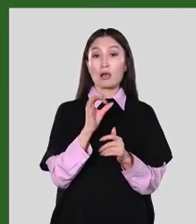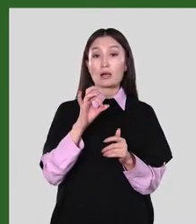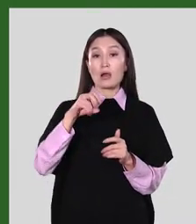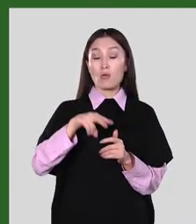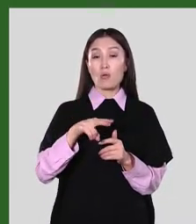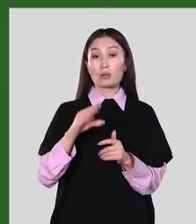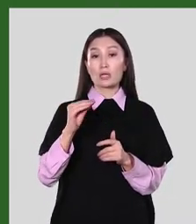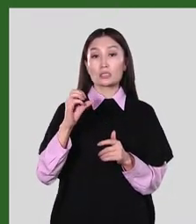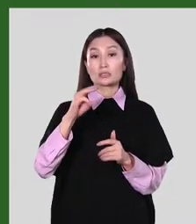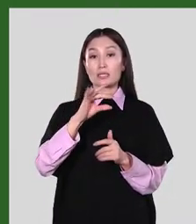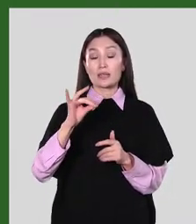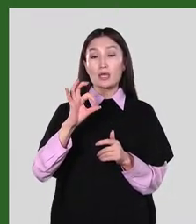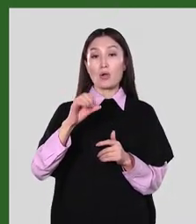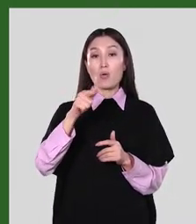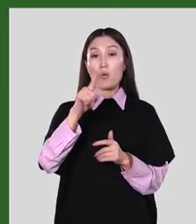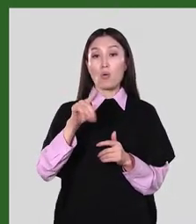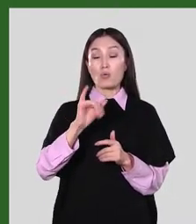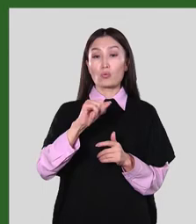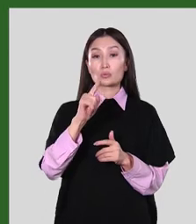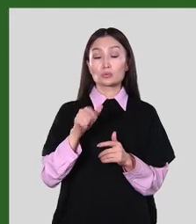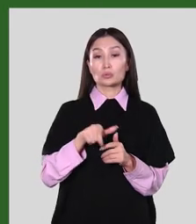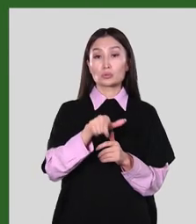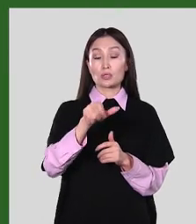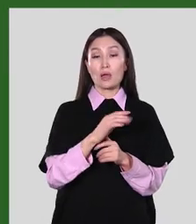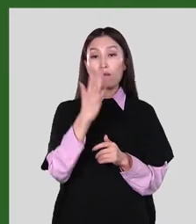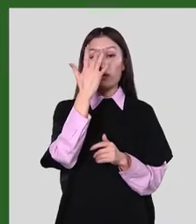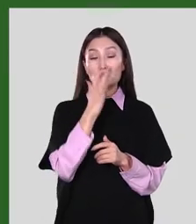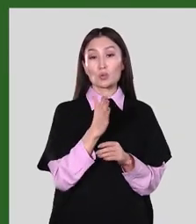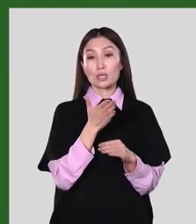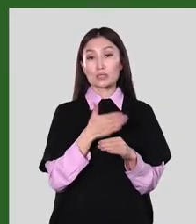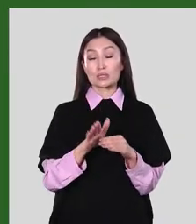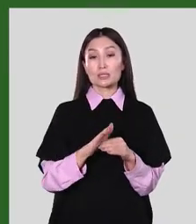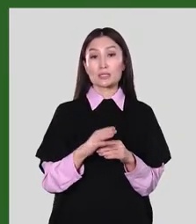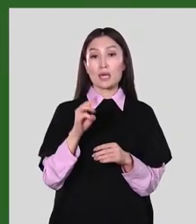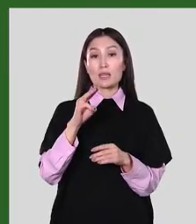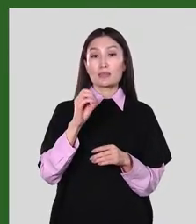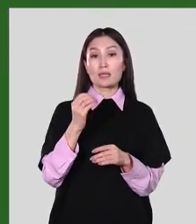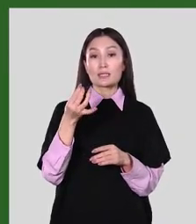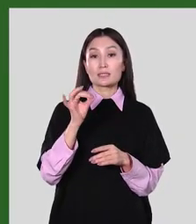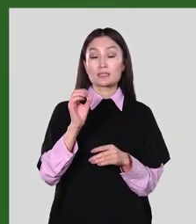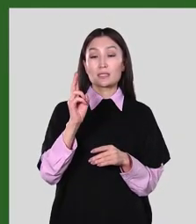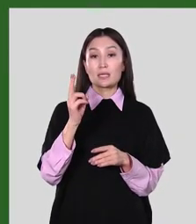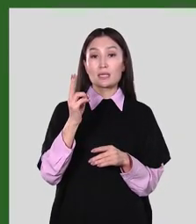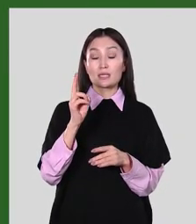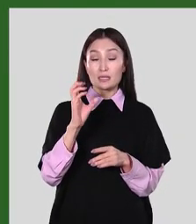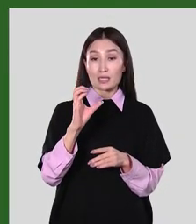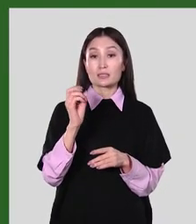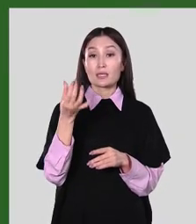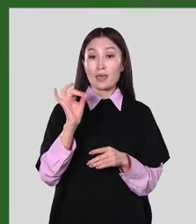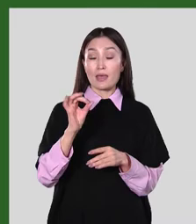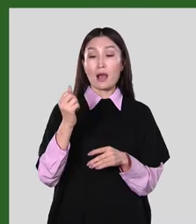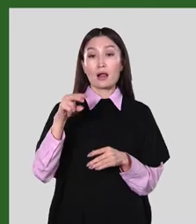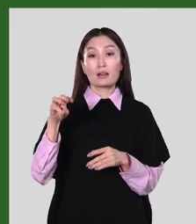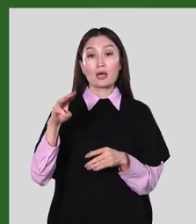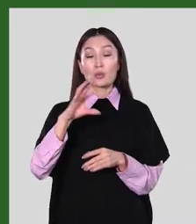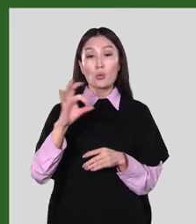gets a goose которые расположены восточной части терскей алатау на